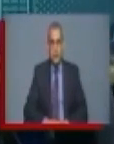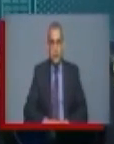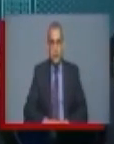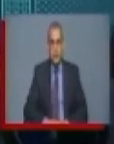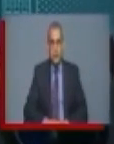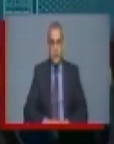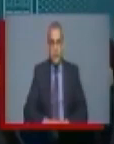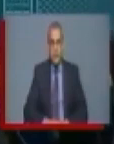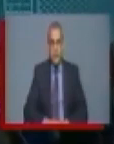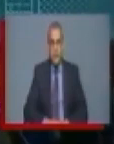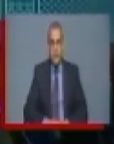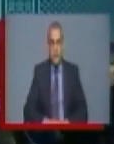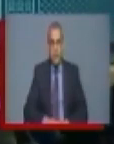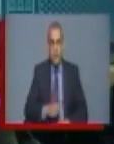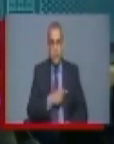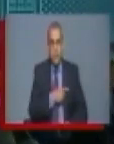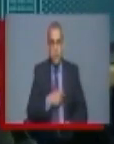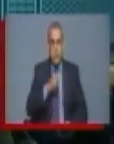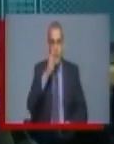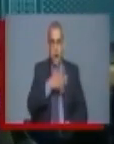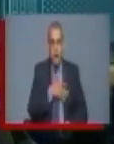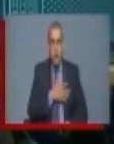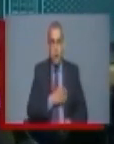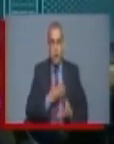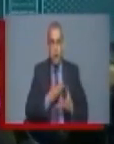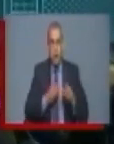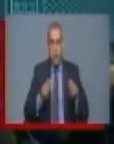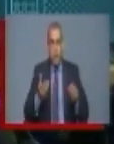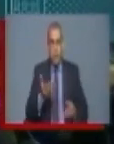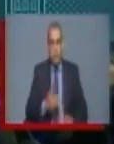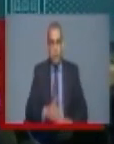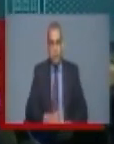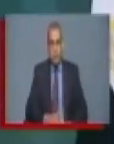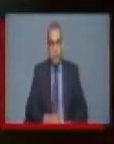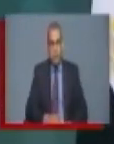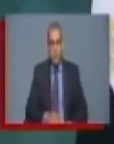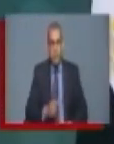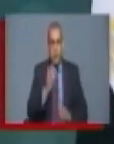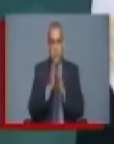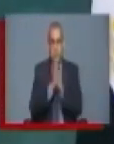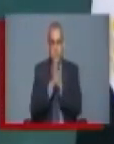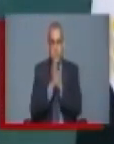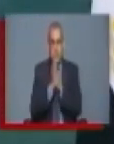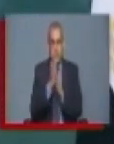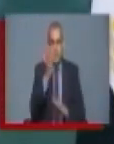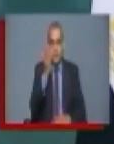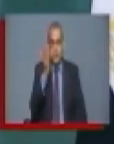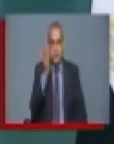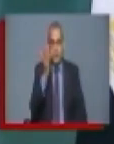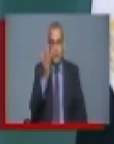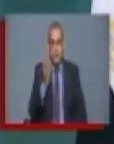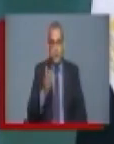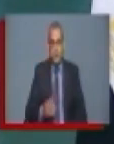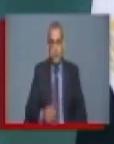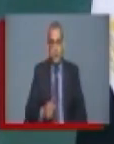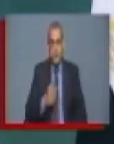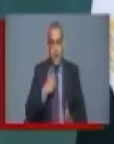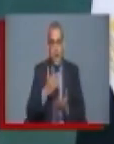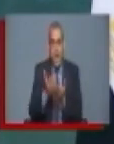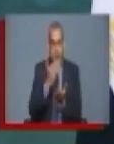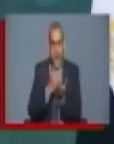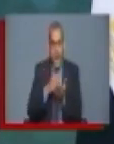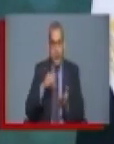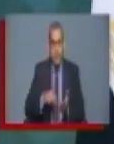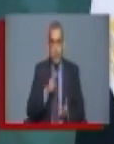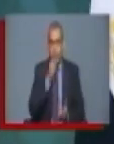القضية الفلسطينية، وهذا في عهد الرئيس السيسي لا يمكن أبدا أن يحدث ذلك. طب أستاذن حضرتك، يعني هو مطلقة في